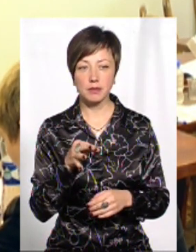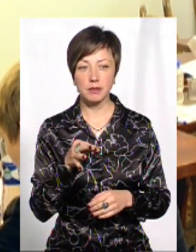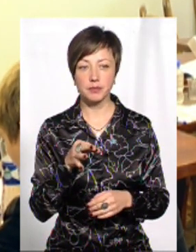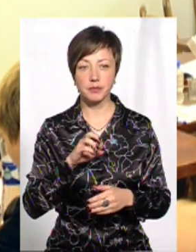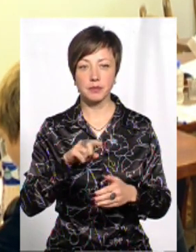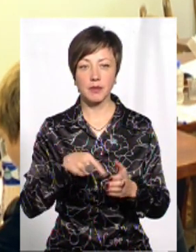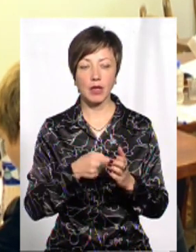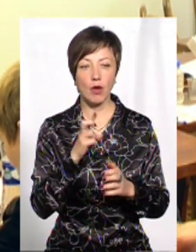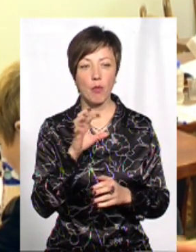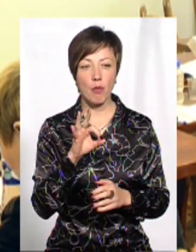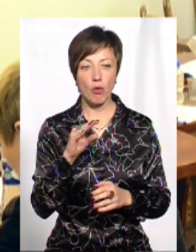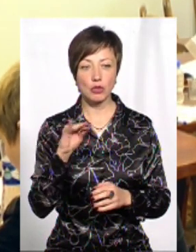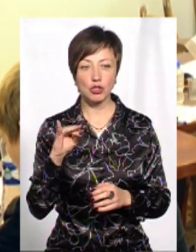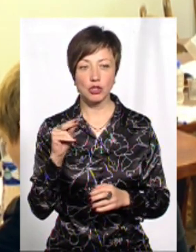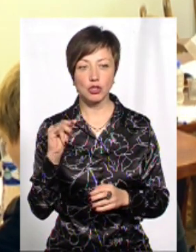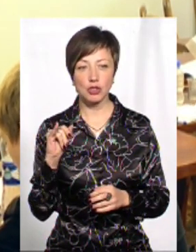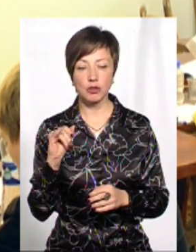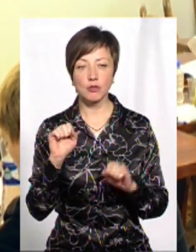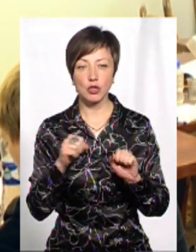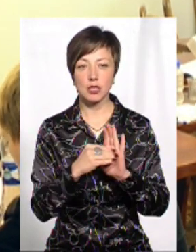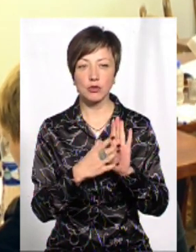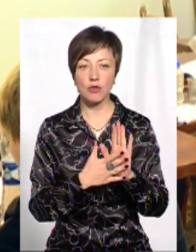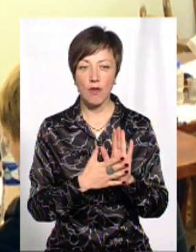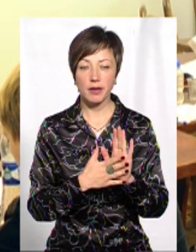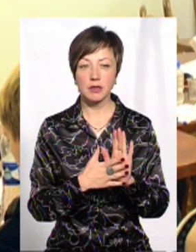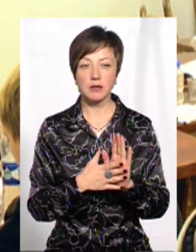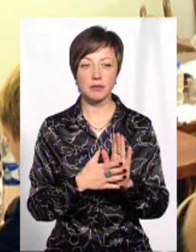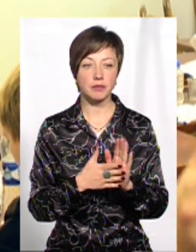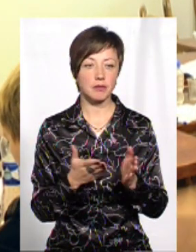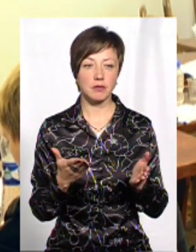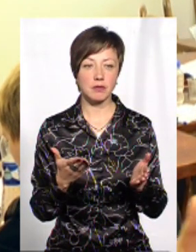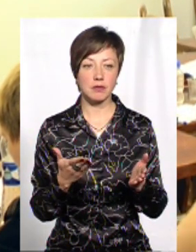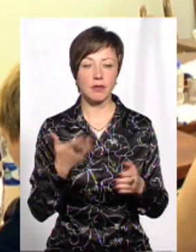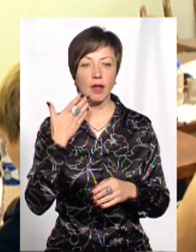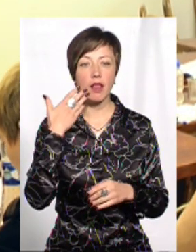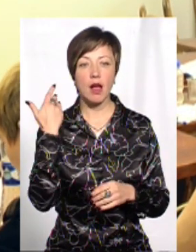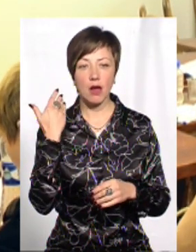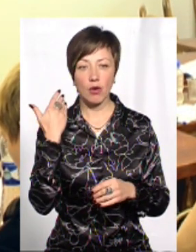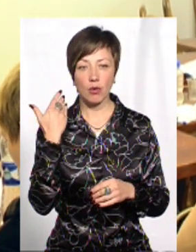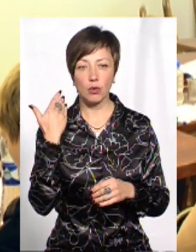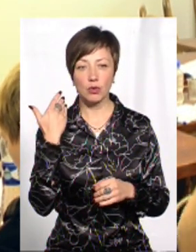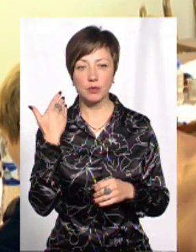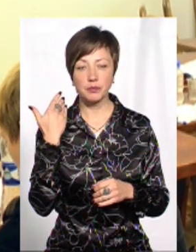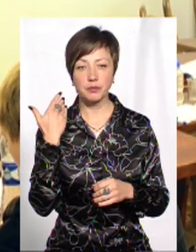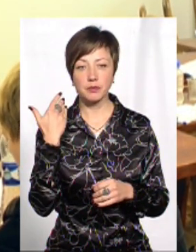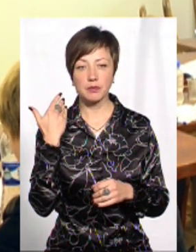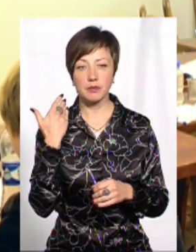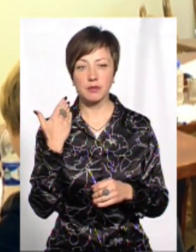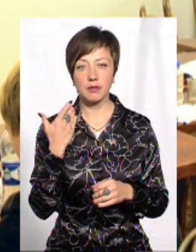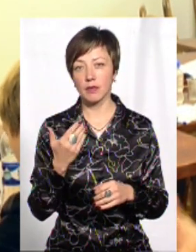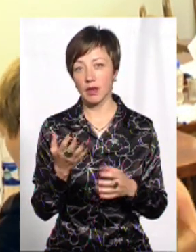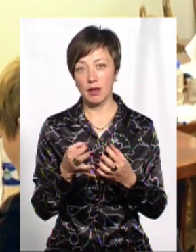Це по законодавству у нас можна зареєструвати абсолютно, ну, дуже легко і дуже ліберальний